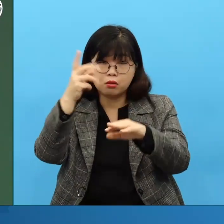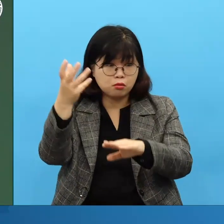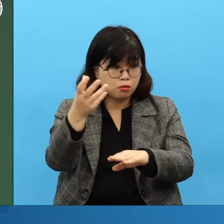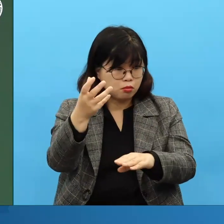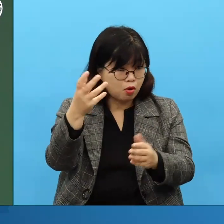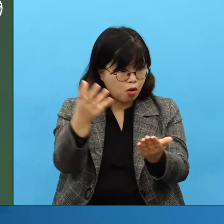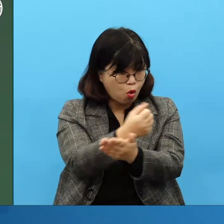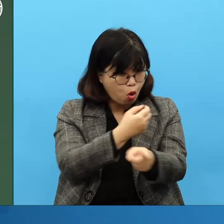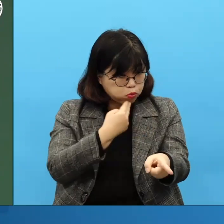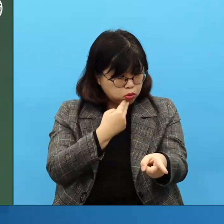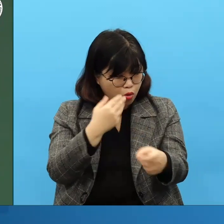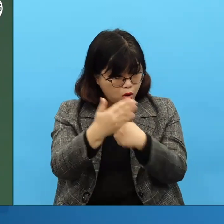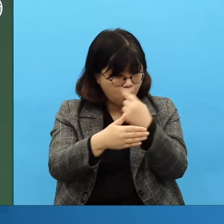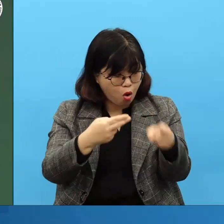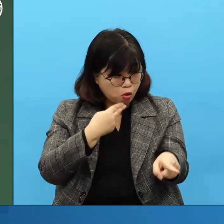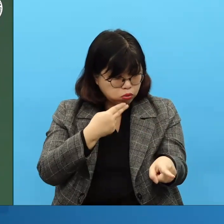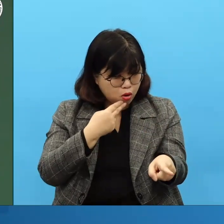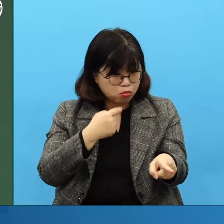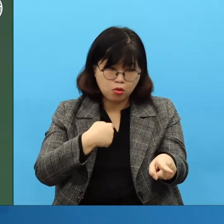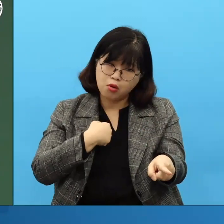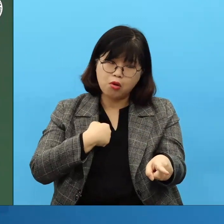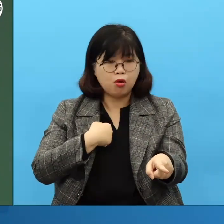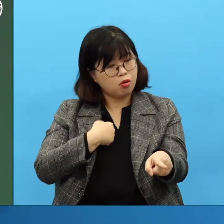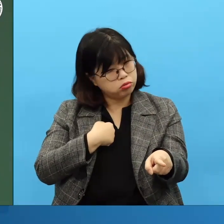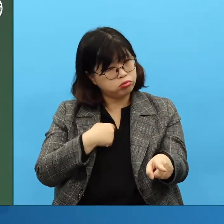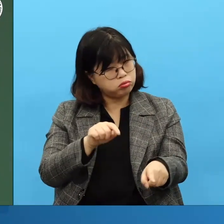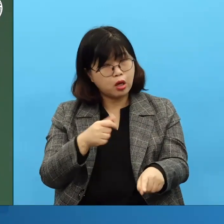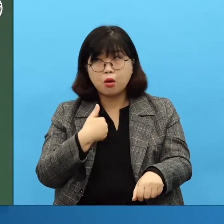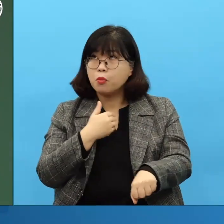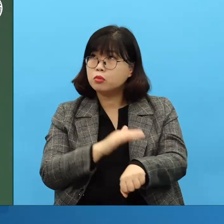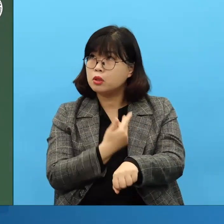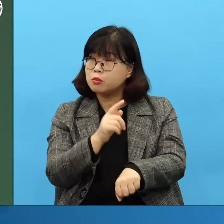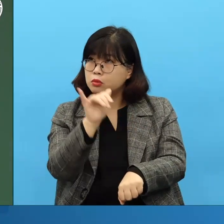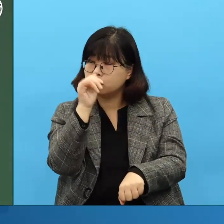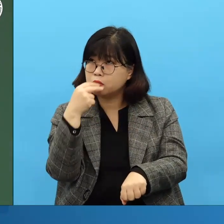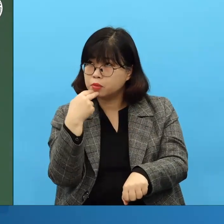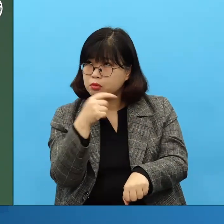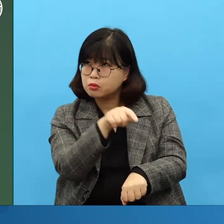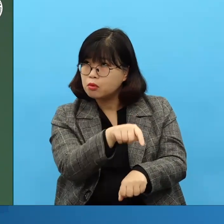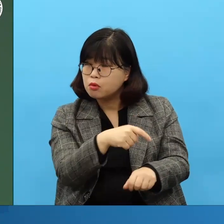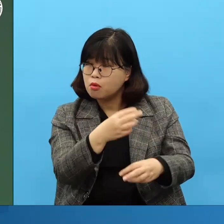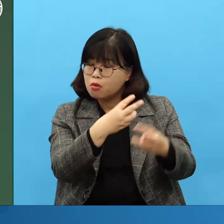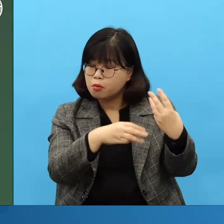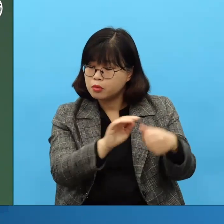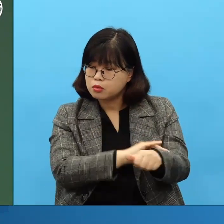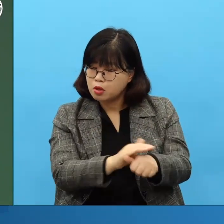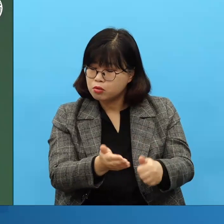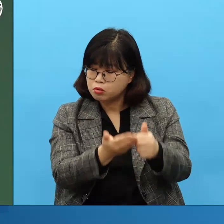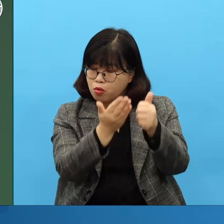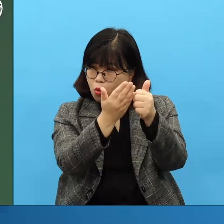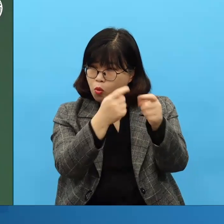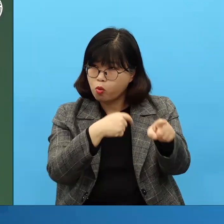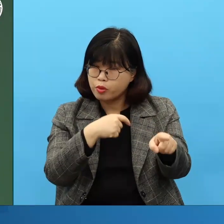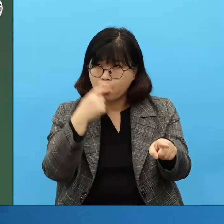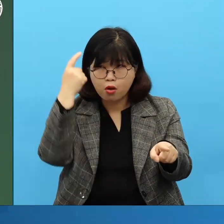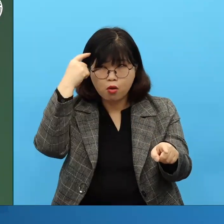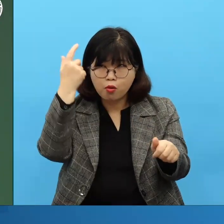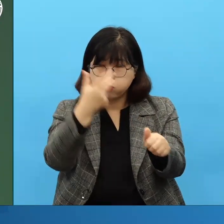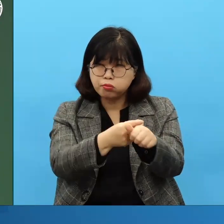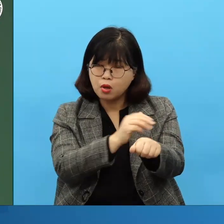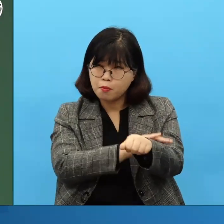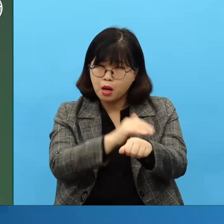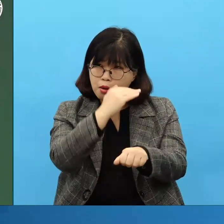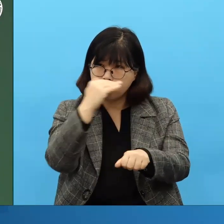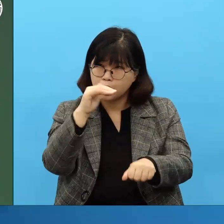interested in the gospel, perhaps we have not shown them a good 그래서 example of 이거는 it. 굉장히 중요합니다. This is so very important. 이거 하려고 우리 교회에 있는